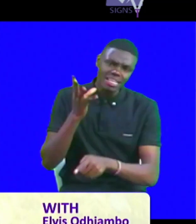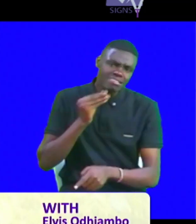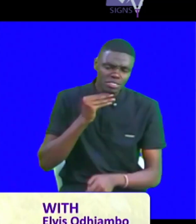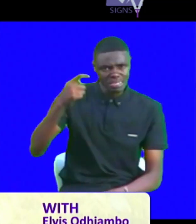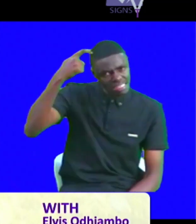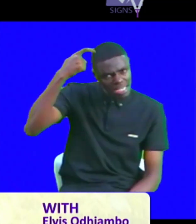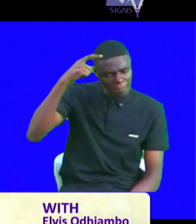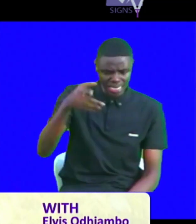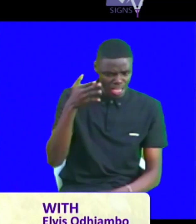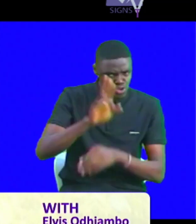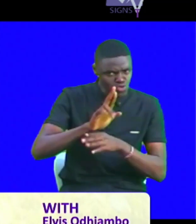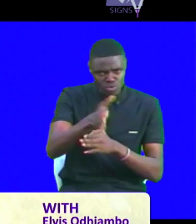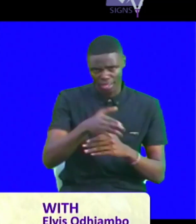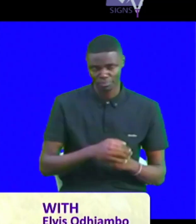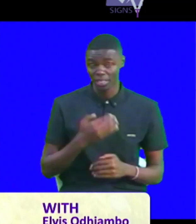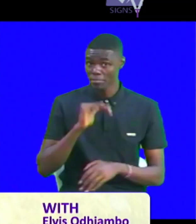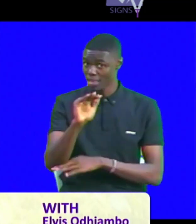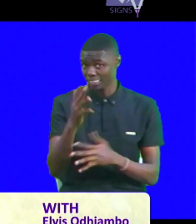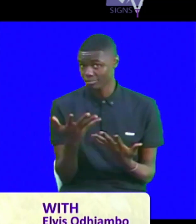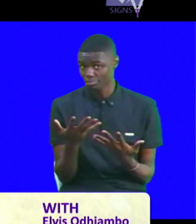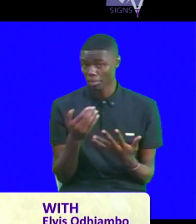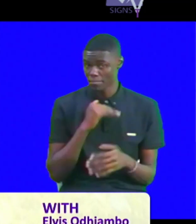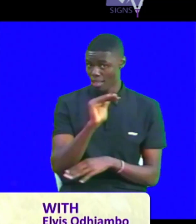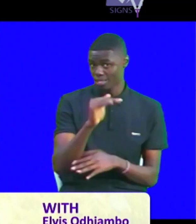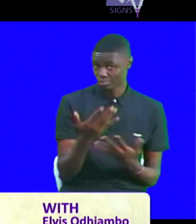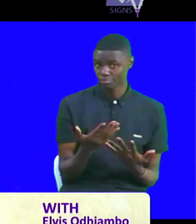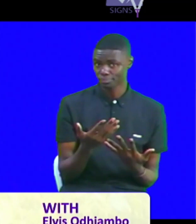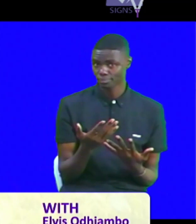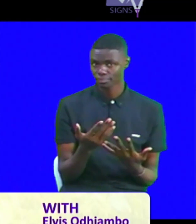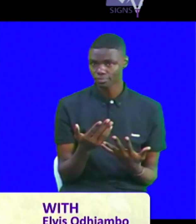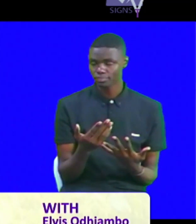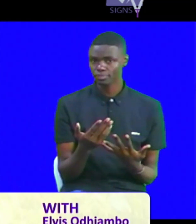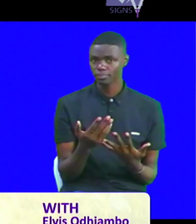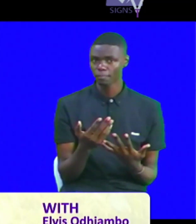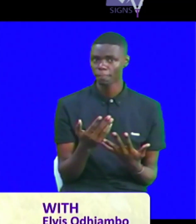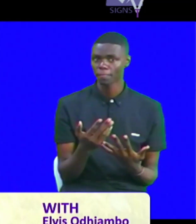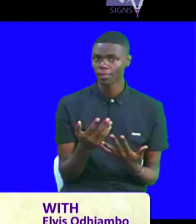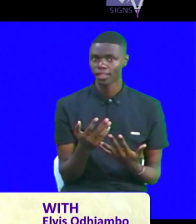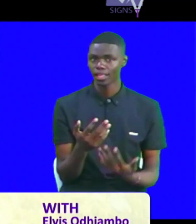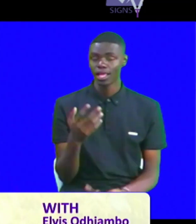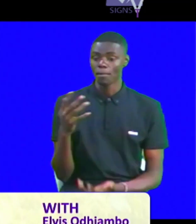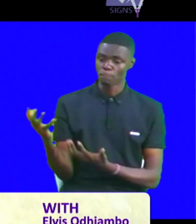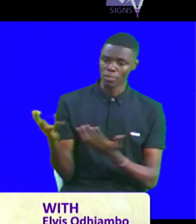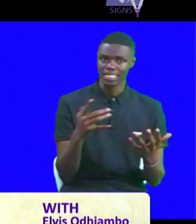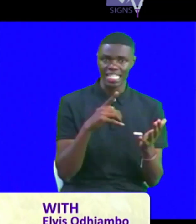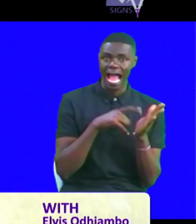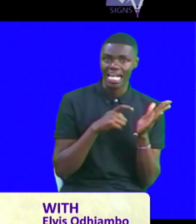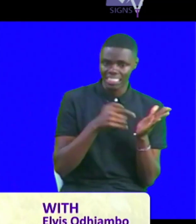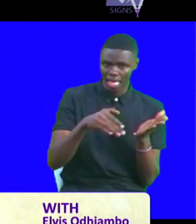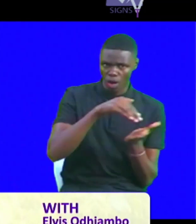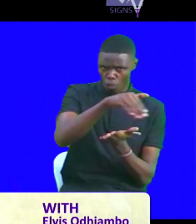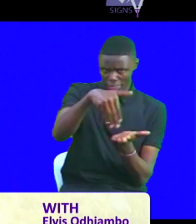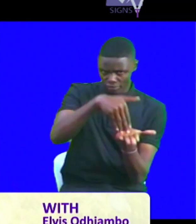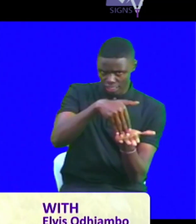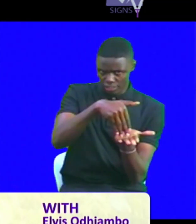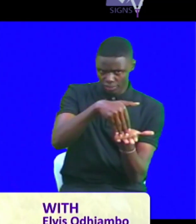hapo ni akili na ndio sasa. Ni akili. Na hata nikuulize Fred, umeona